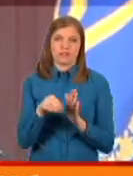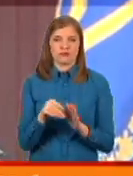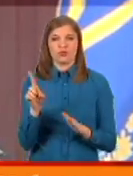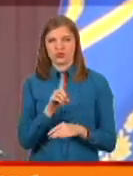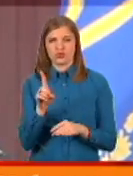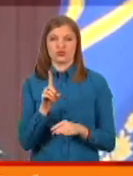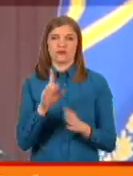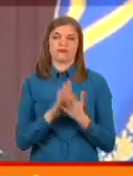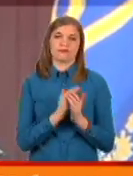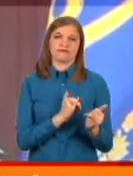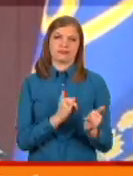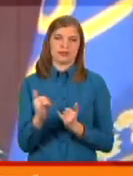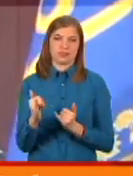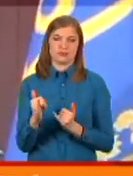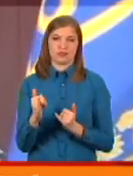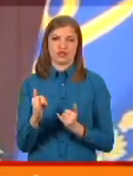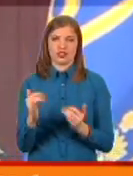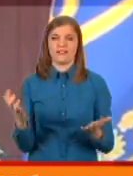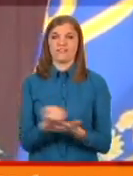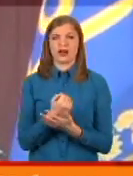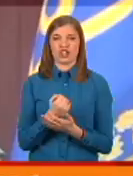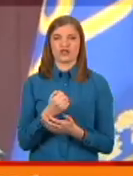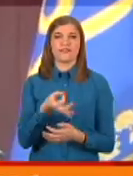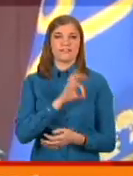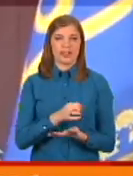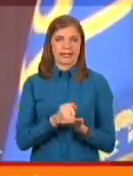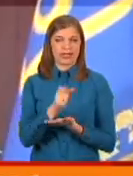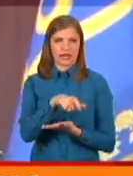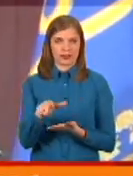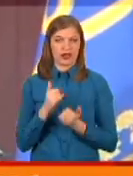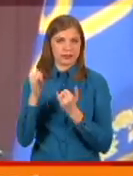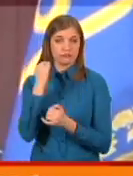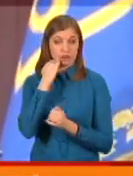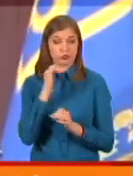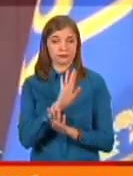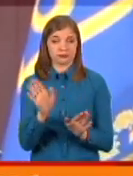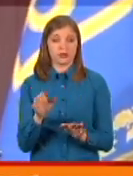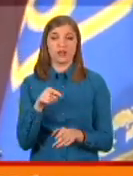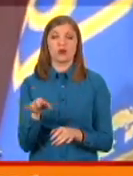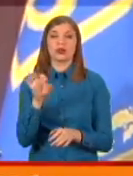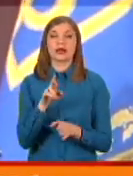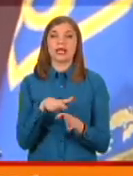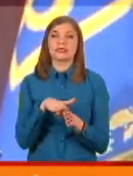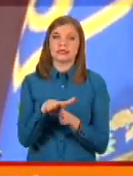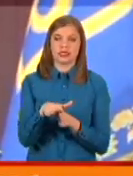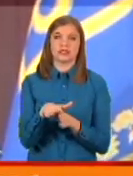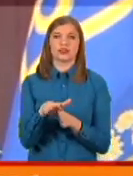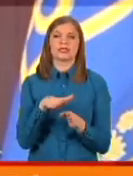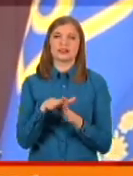щоб забезпечити виграш вигідних для Москви кандидатів. Йдеться для здійснення